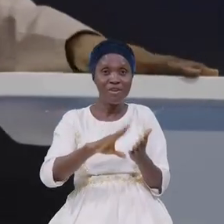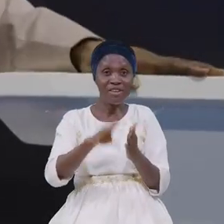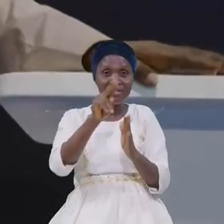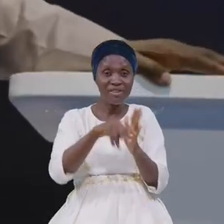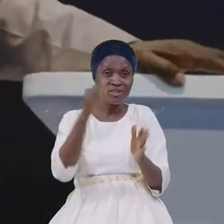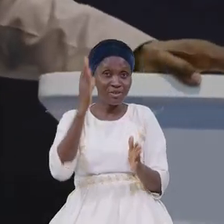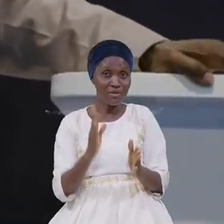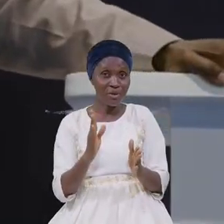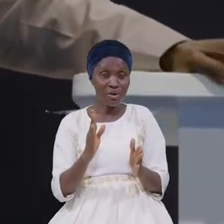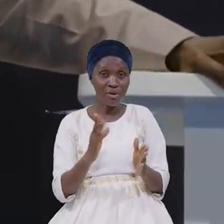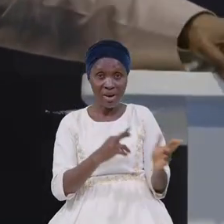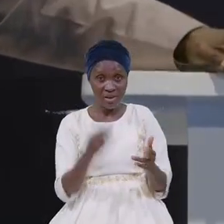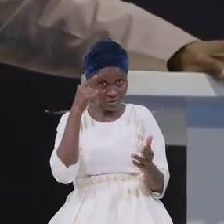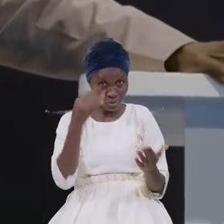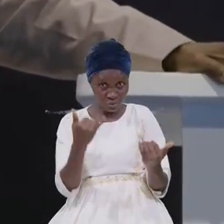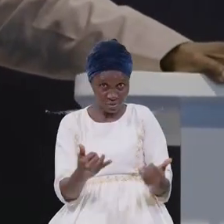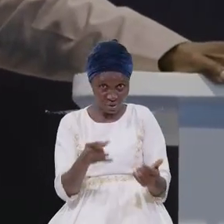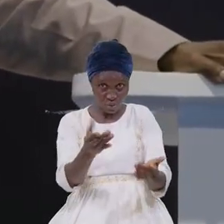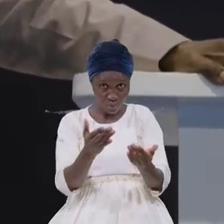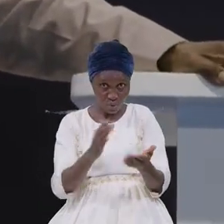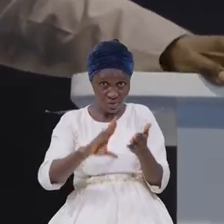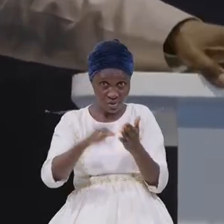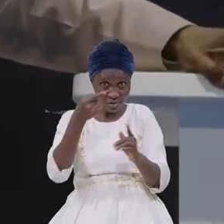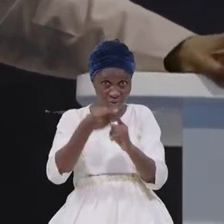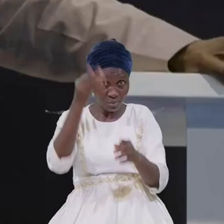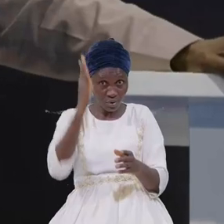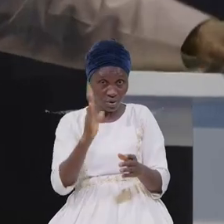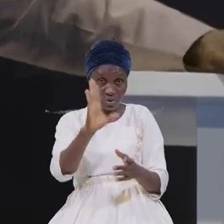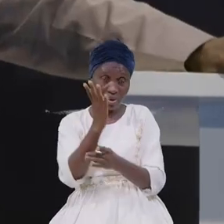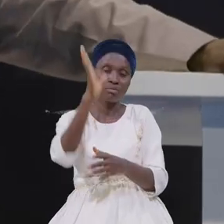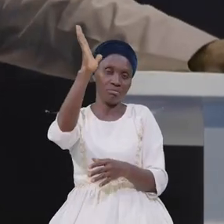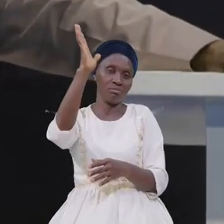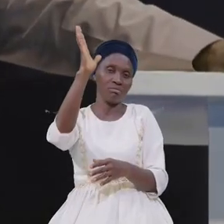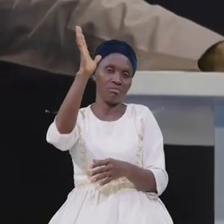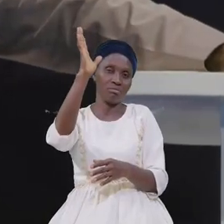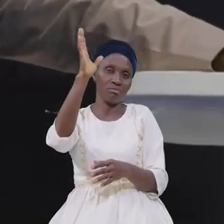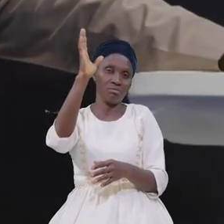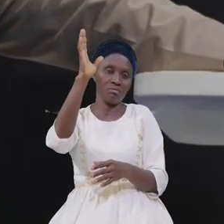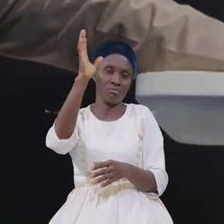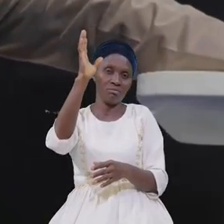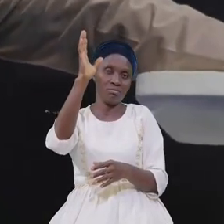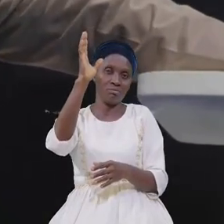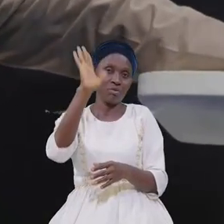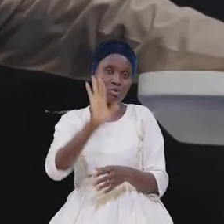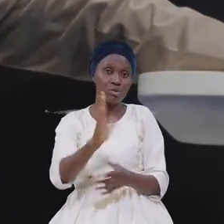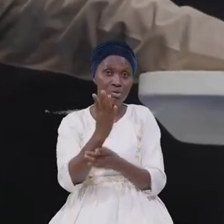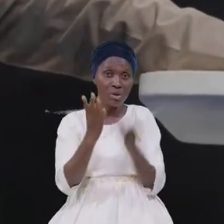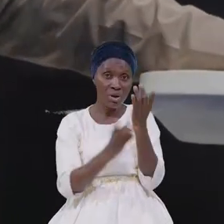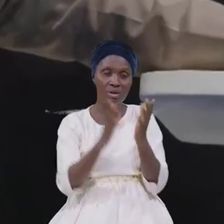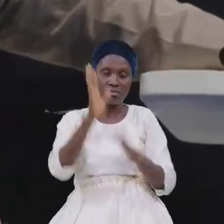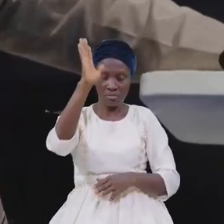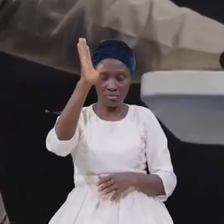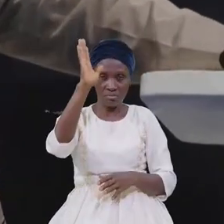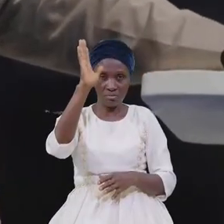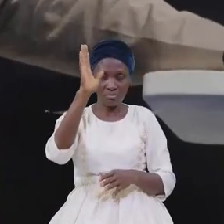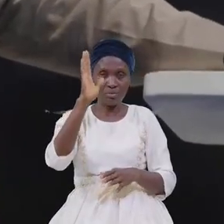est disponible pour vous. Levez la main là si vous voulez. Que Dieu vous bénisse en ligne. Faites la même chose à la